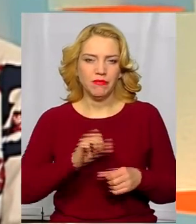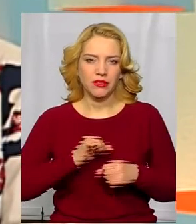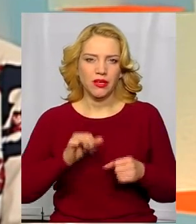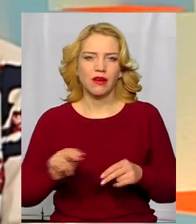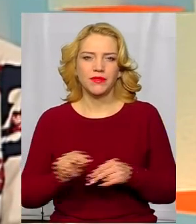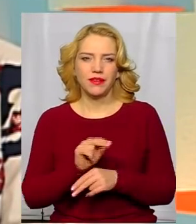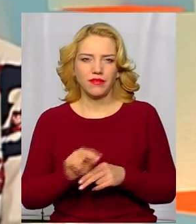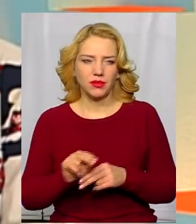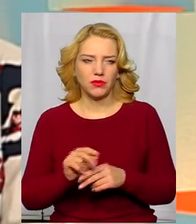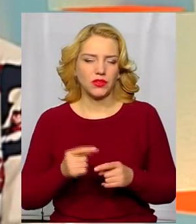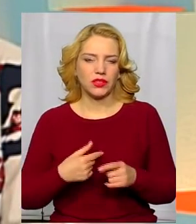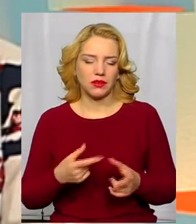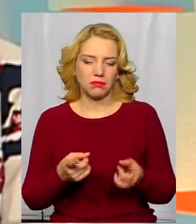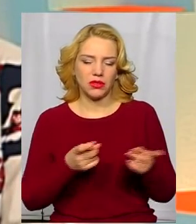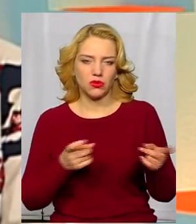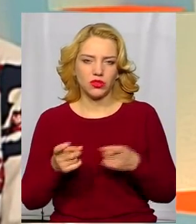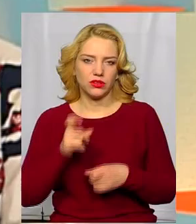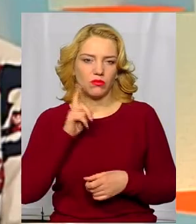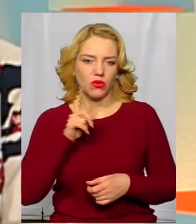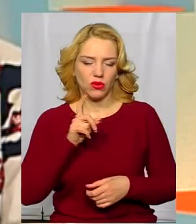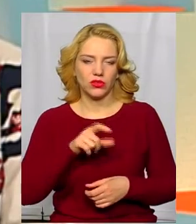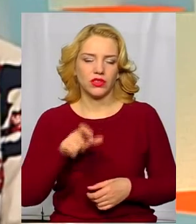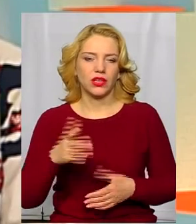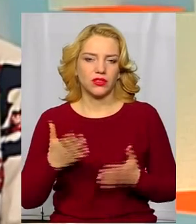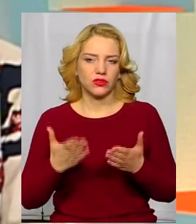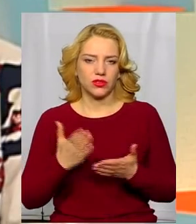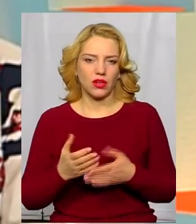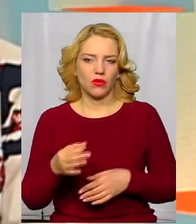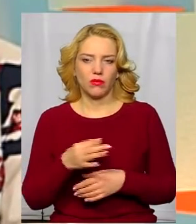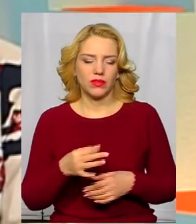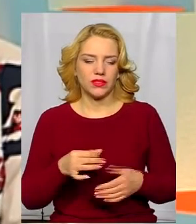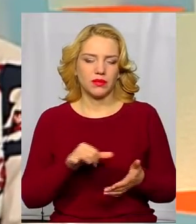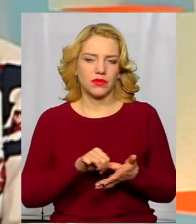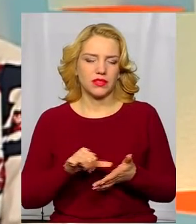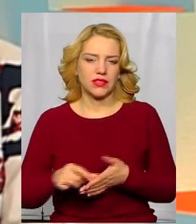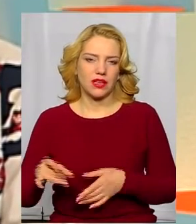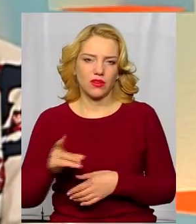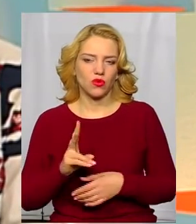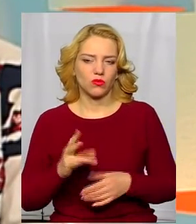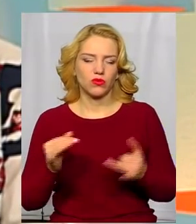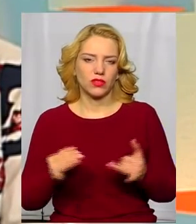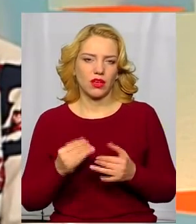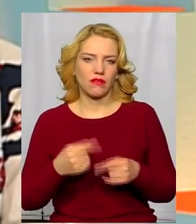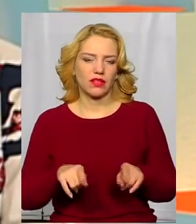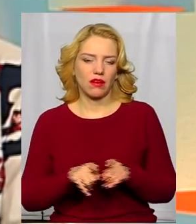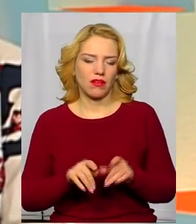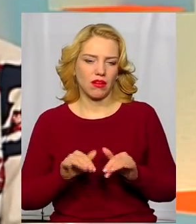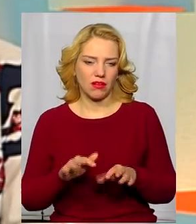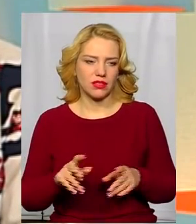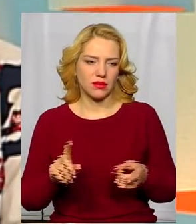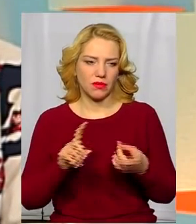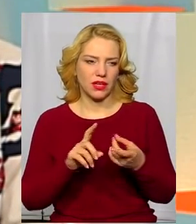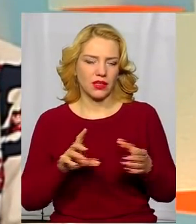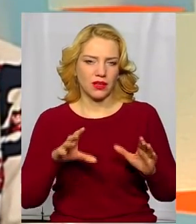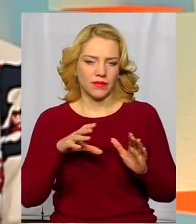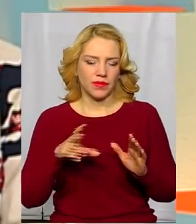ситуацію, підключити саму область. Так що, якщо є обласні представники з районів, кому цікава ця акція, то приєднуйтесь. Всі мої контакти